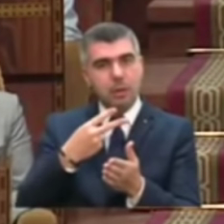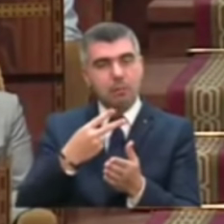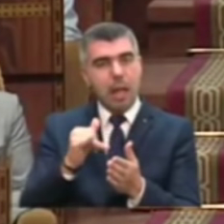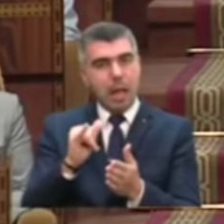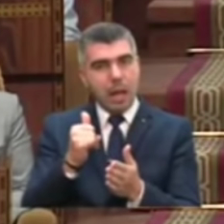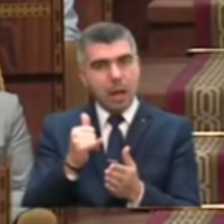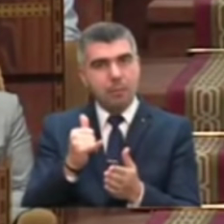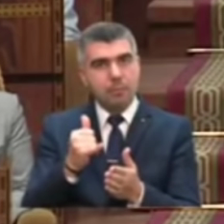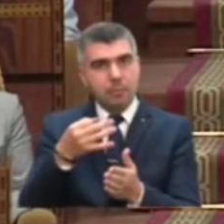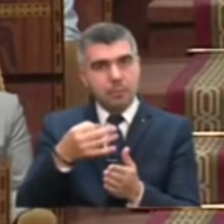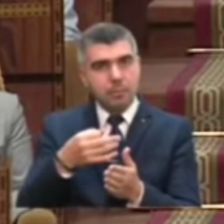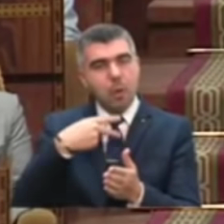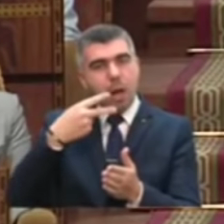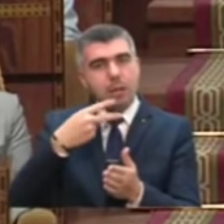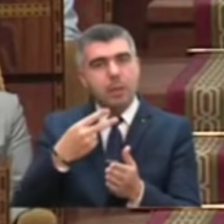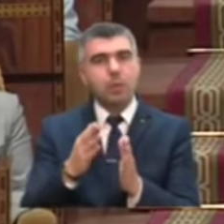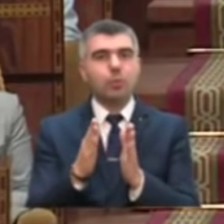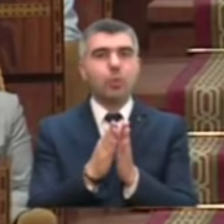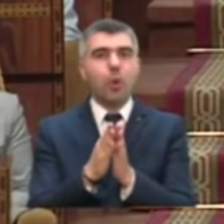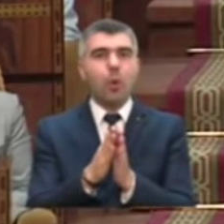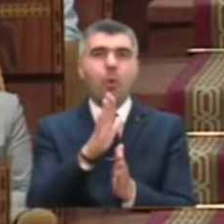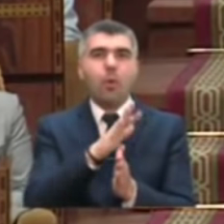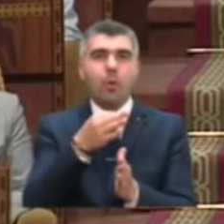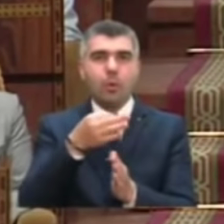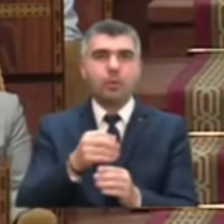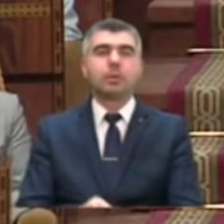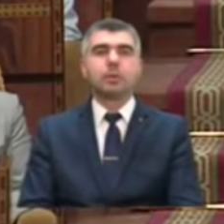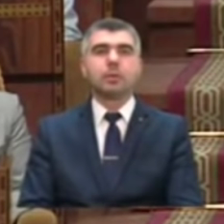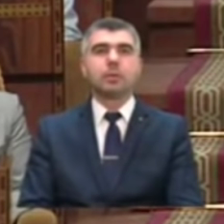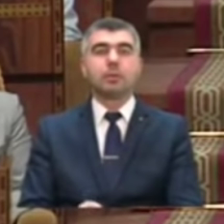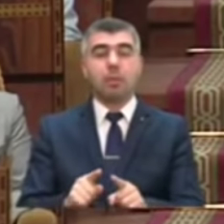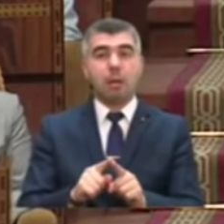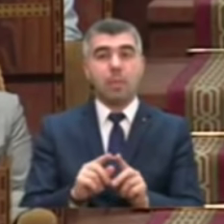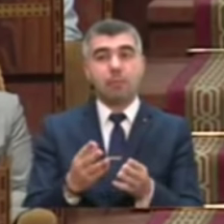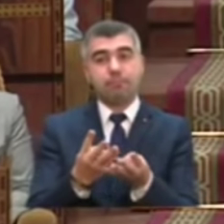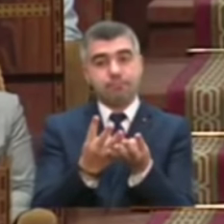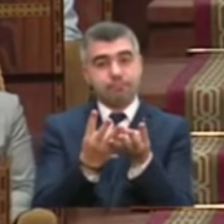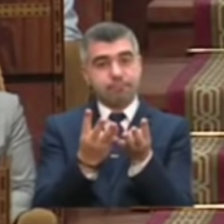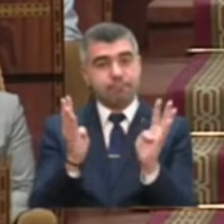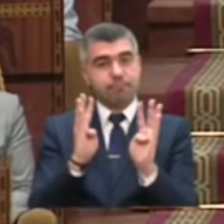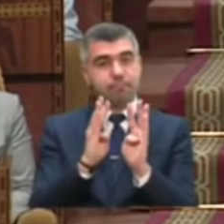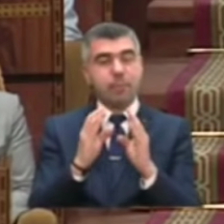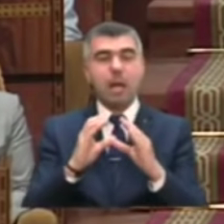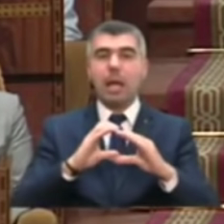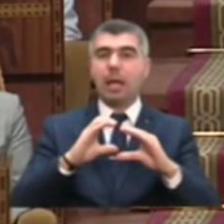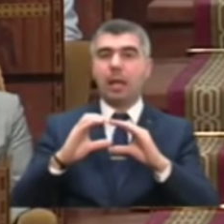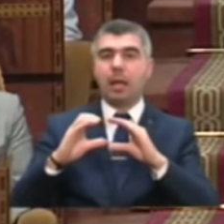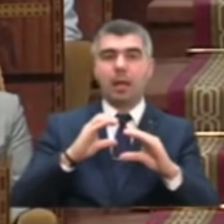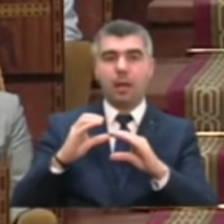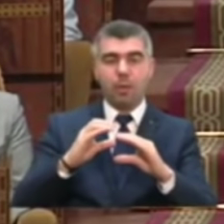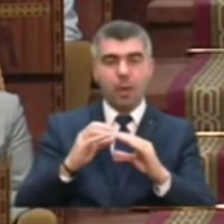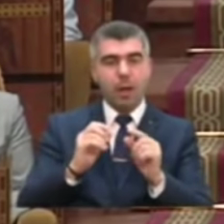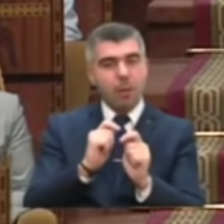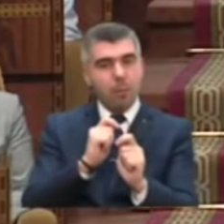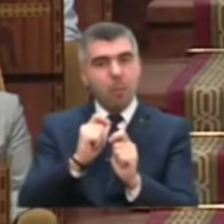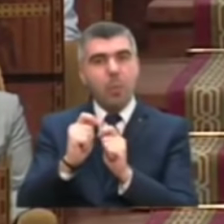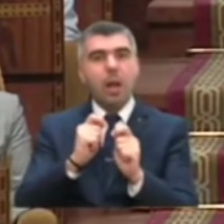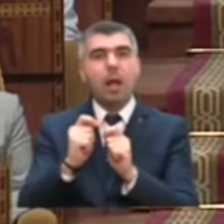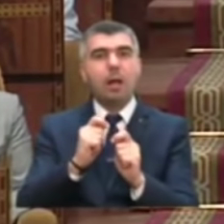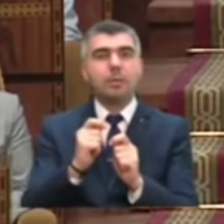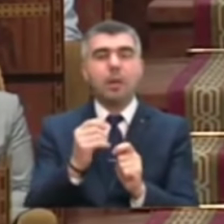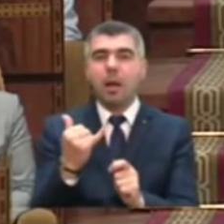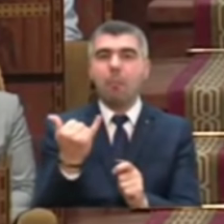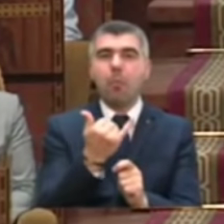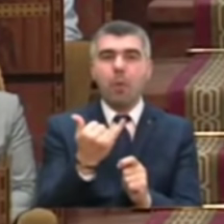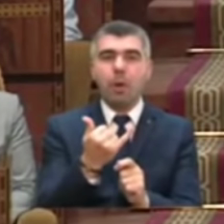ونتحدث بالأمازيغية، ولكن على الأقل هذا الفضاء هو فضاء للحوار، هو فضاء للنقاش، يجب أن نعتمد اللغة